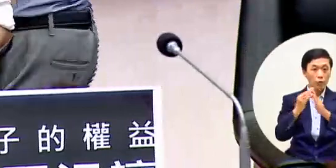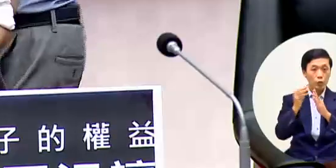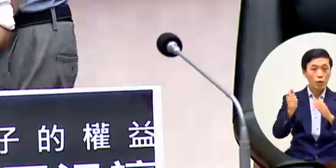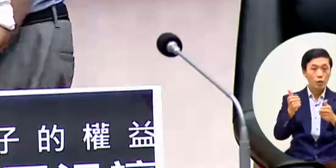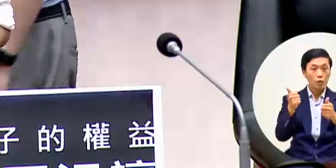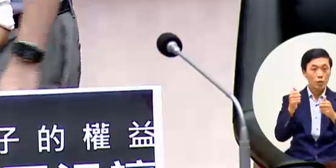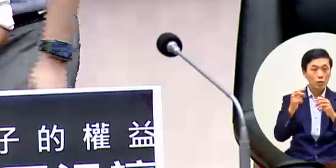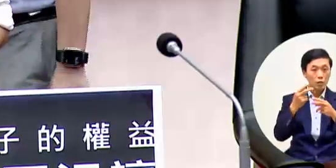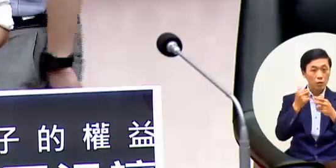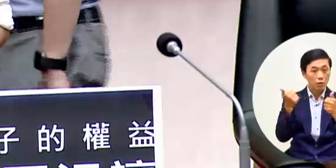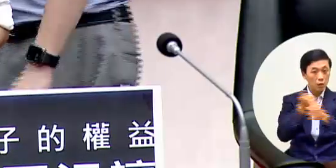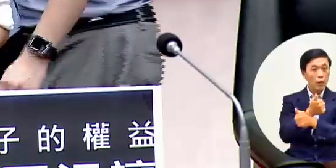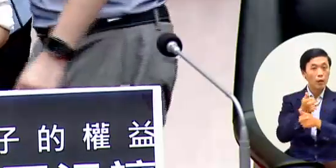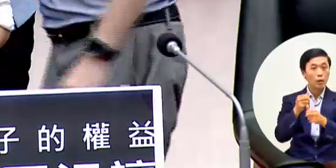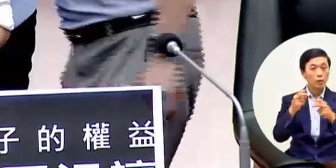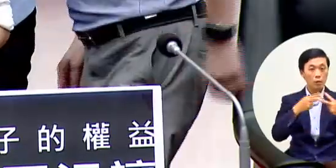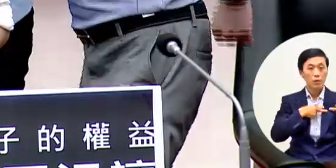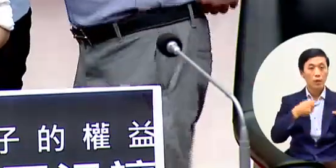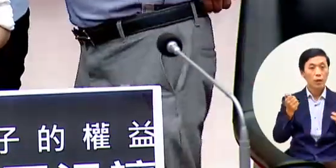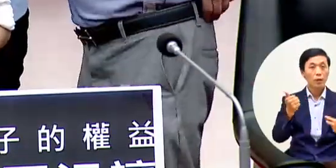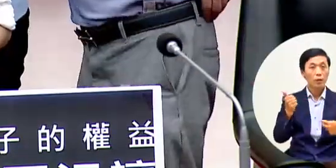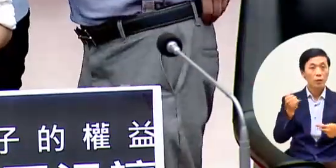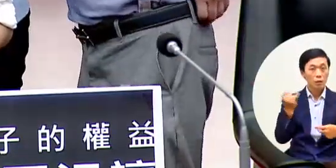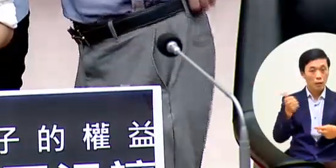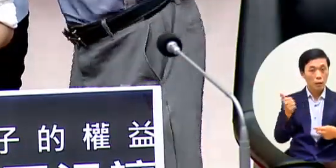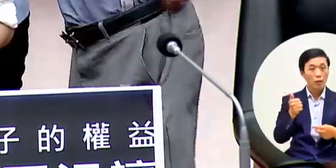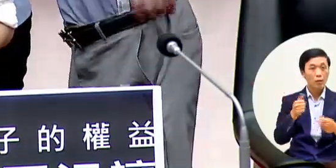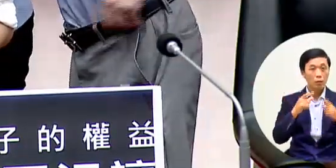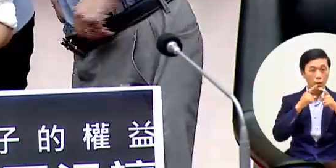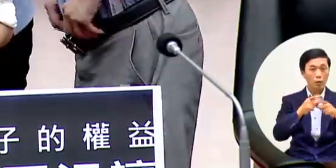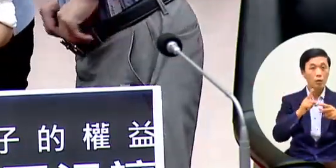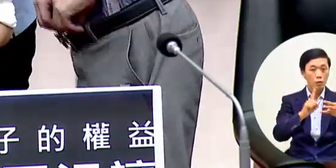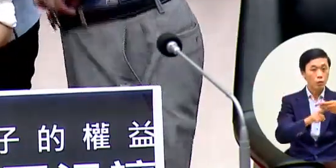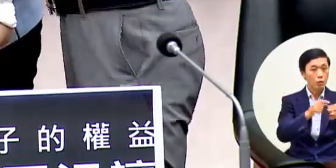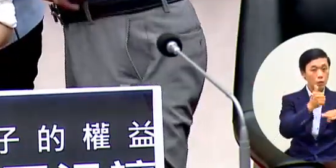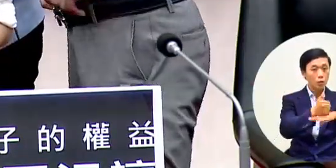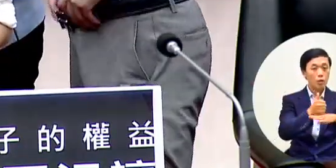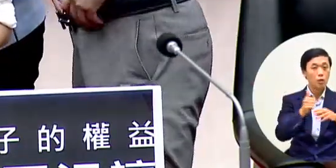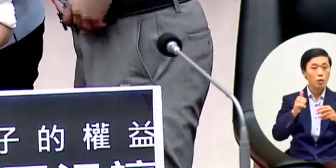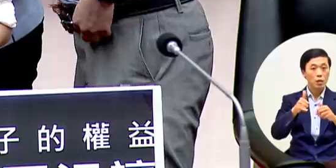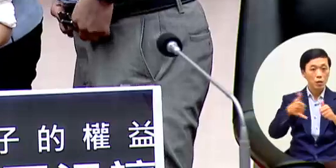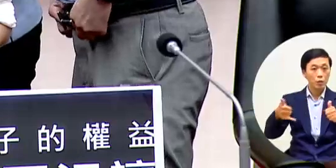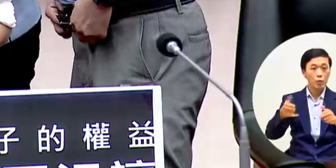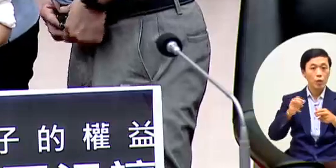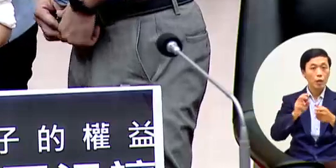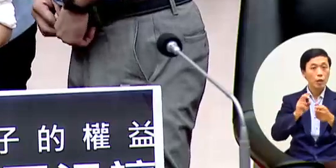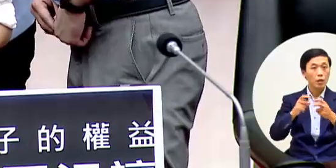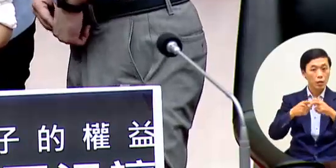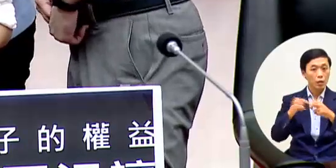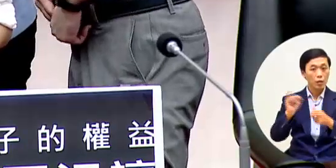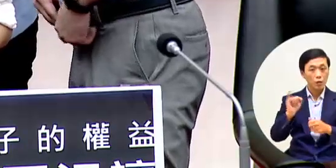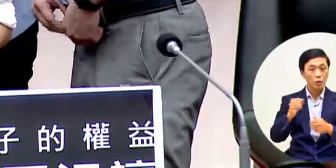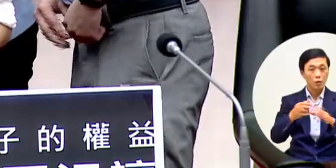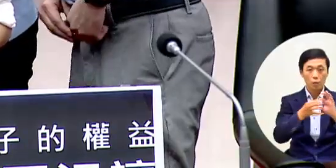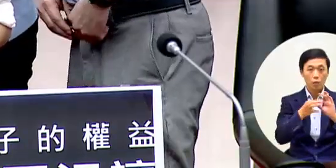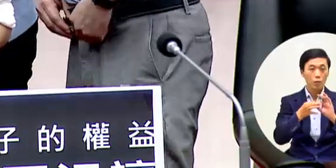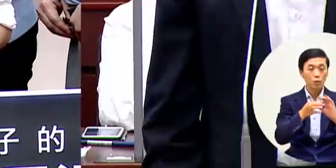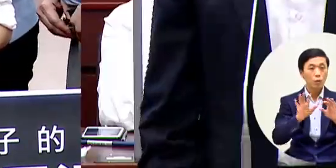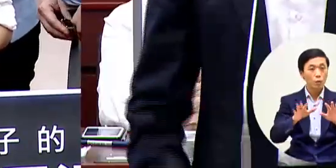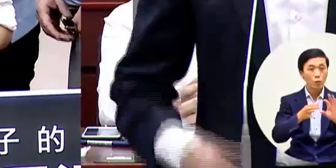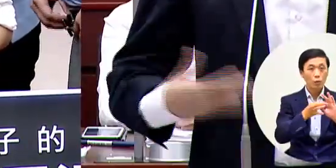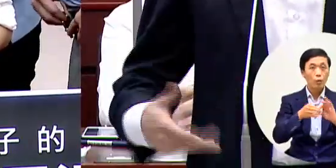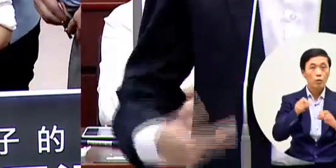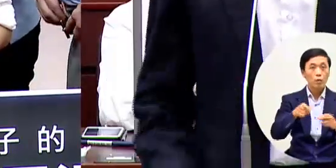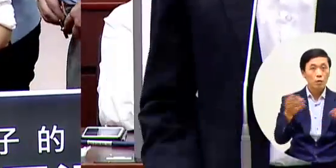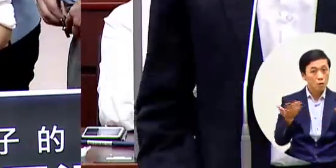久，你们都没有人来说明哦。 谢谢主席，谢谢李雅健议员的关心哦。有关于这个案